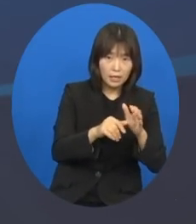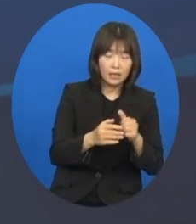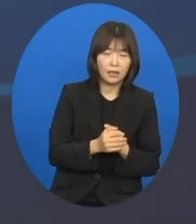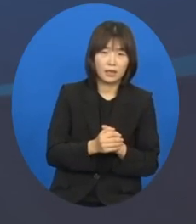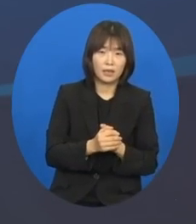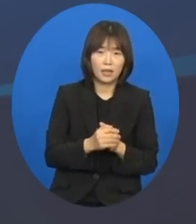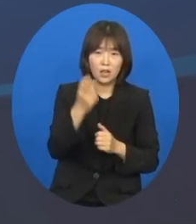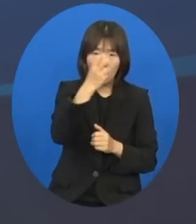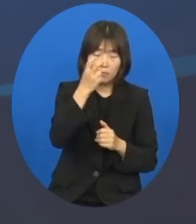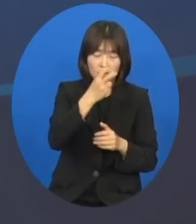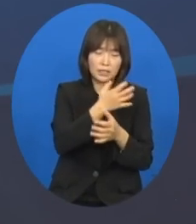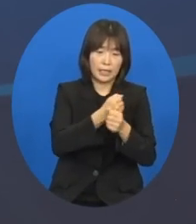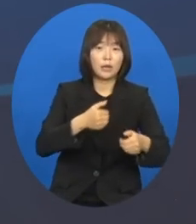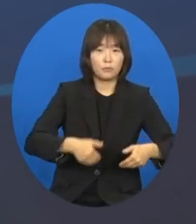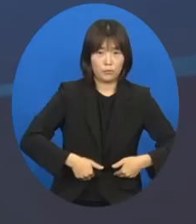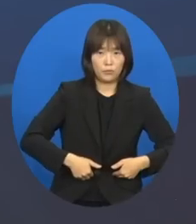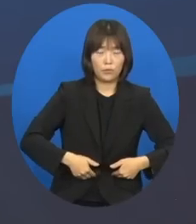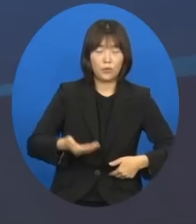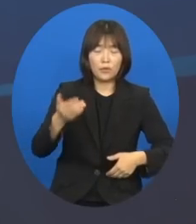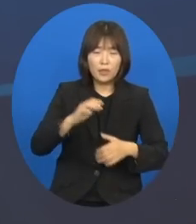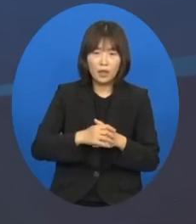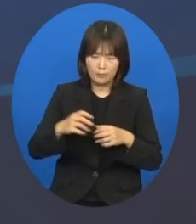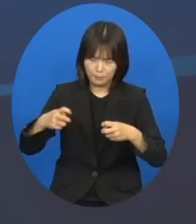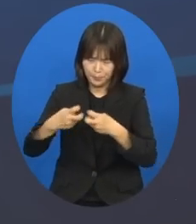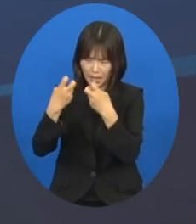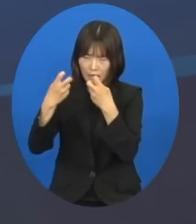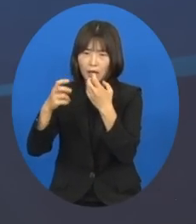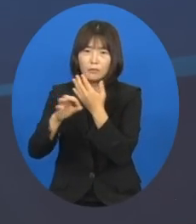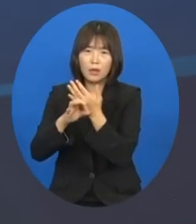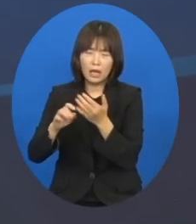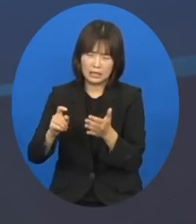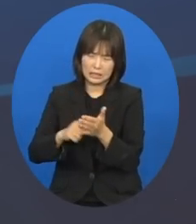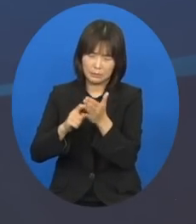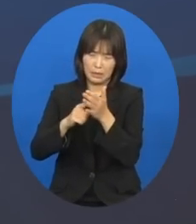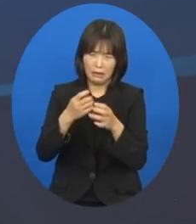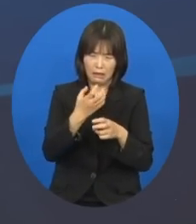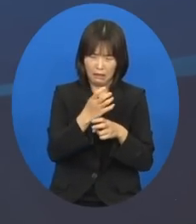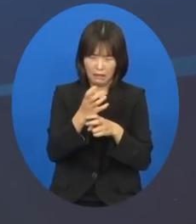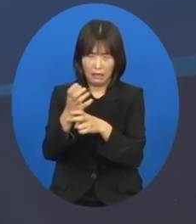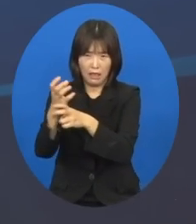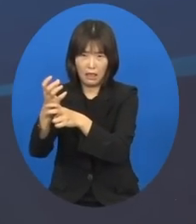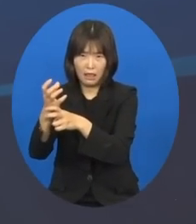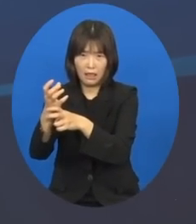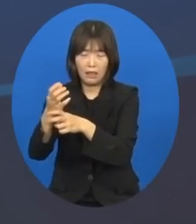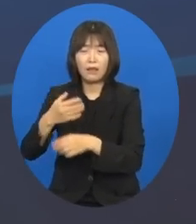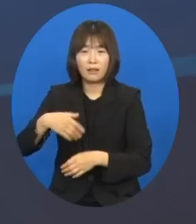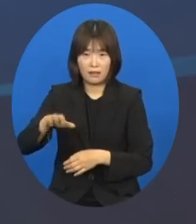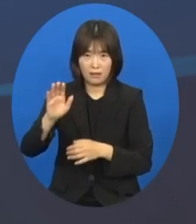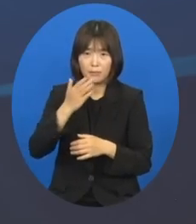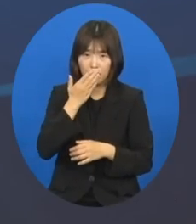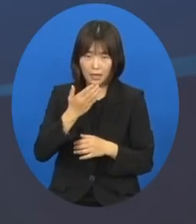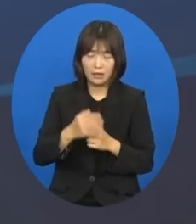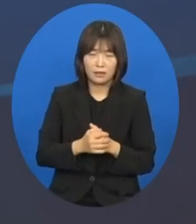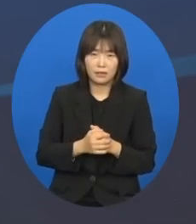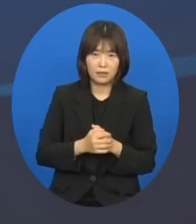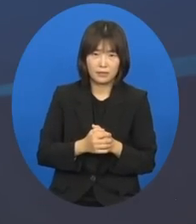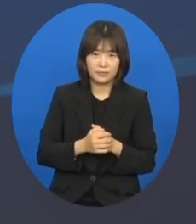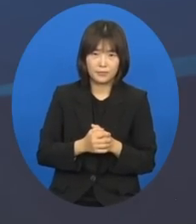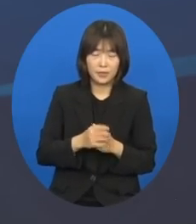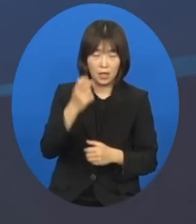가지만 교통사고를 당하면 급하게 앰뷸런스에 실려서 가지요 정기검진 갈